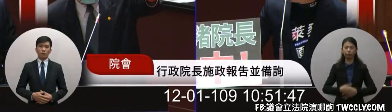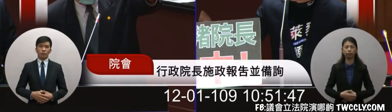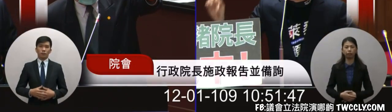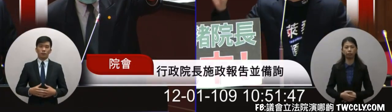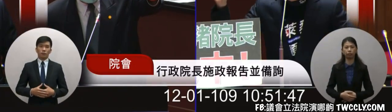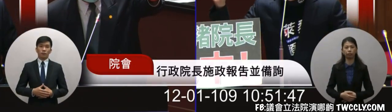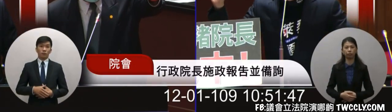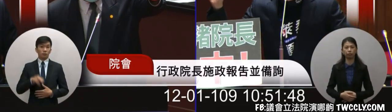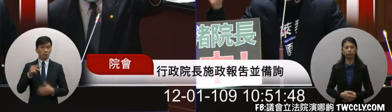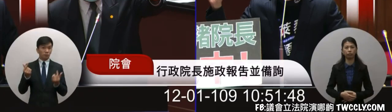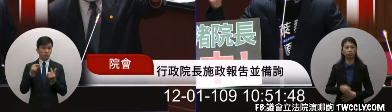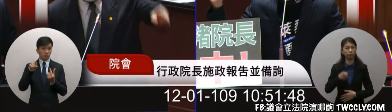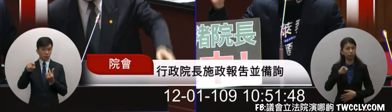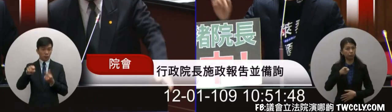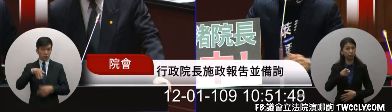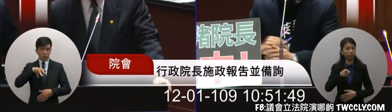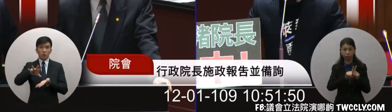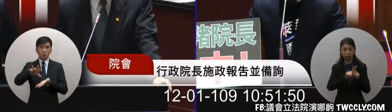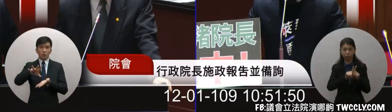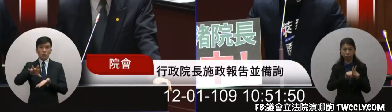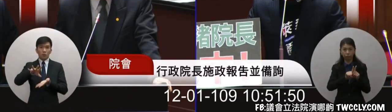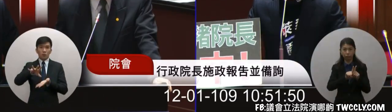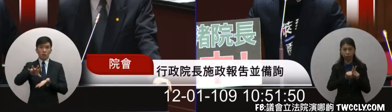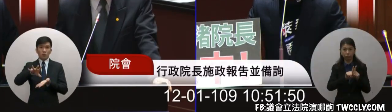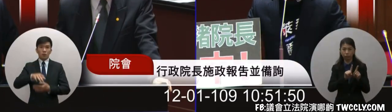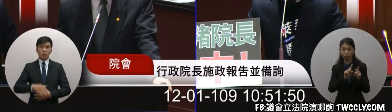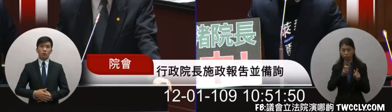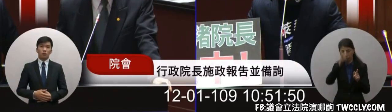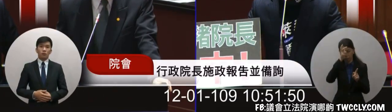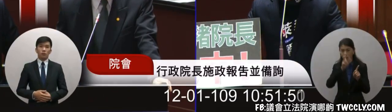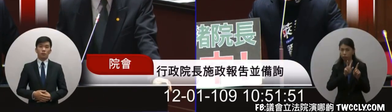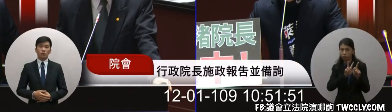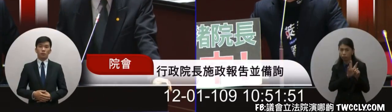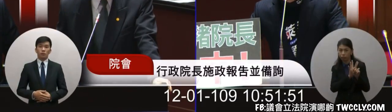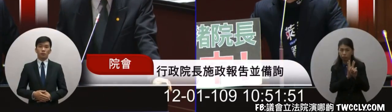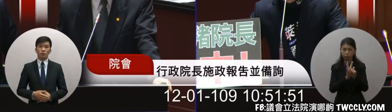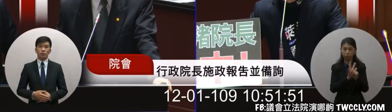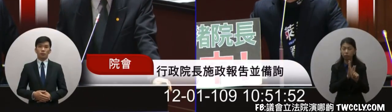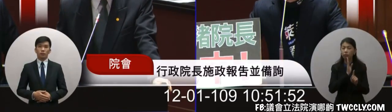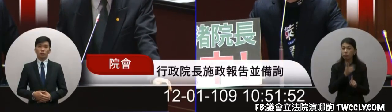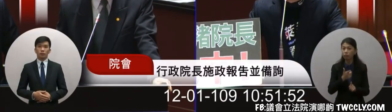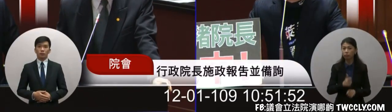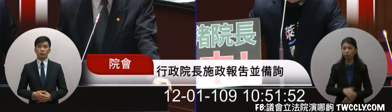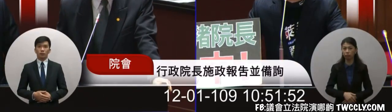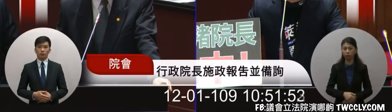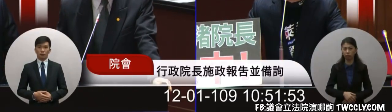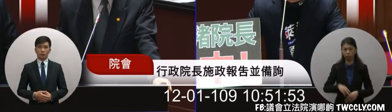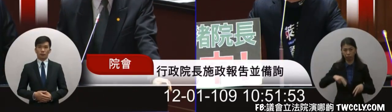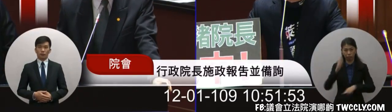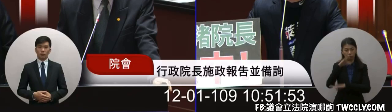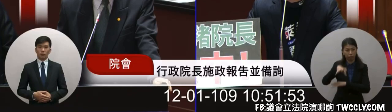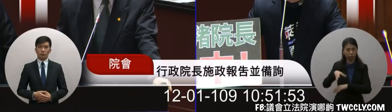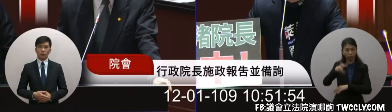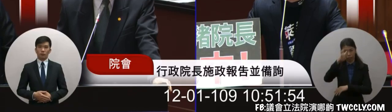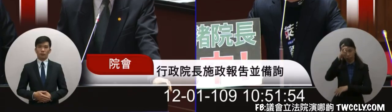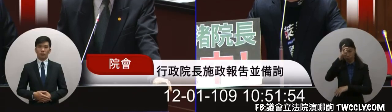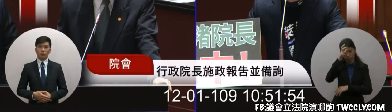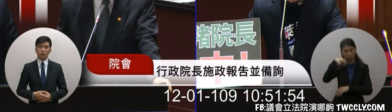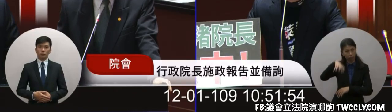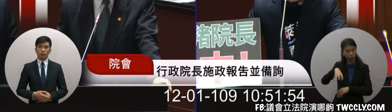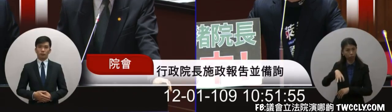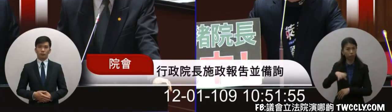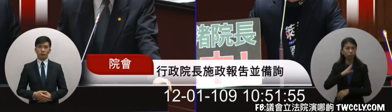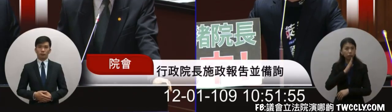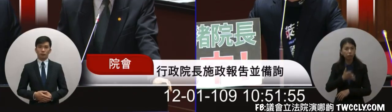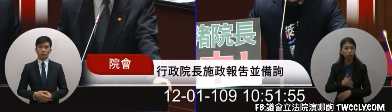有 这类系列，这类系列随扈不？这一个是不是随扈？这个是不是行政院警备队的人，警官